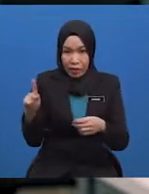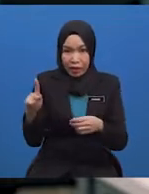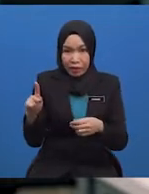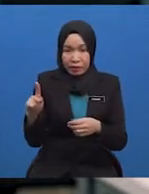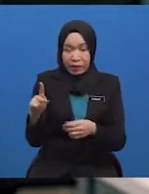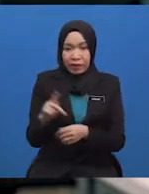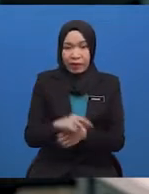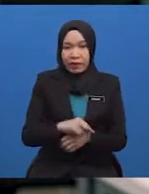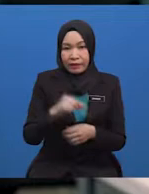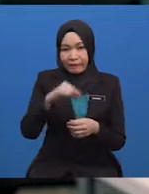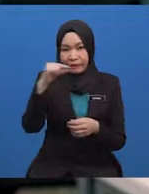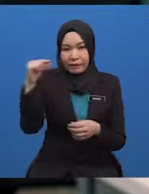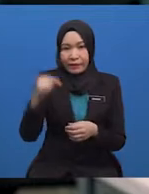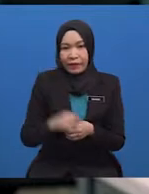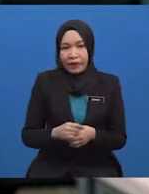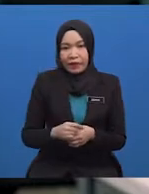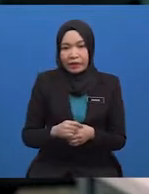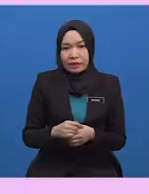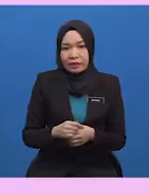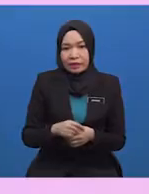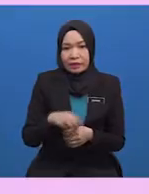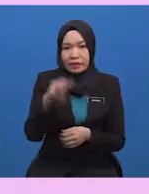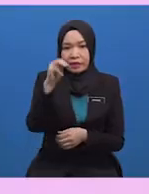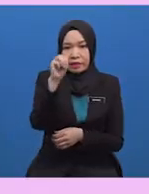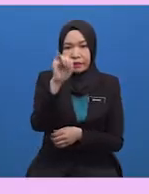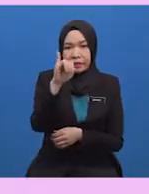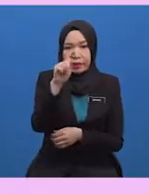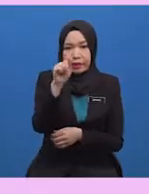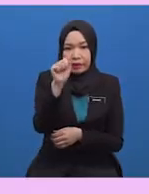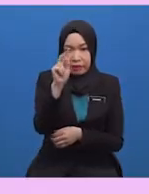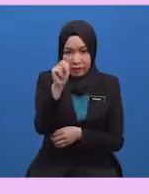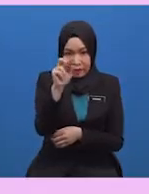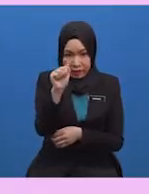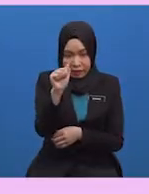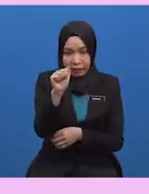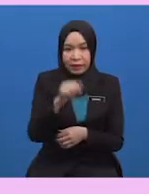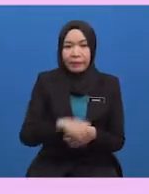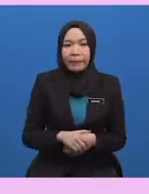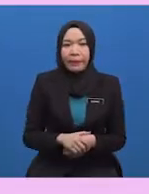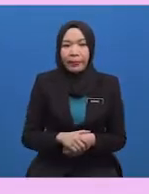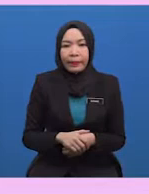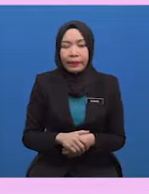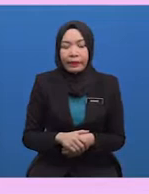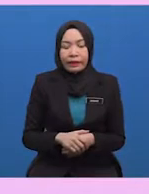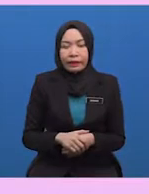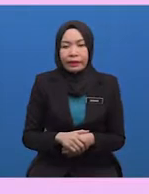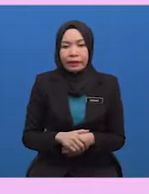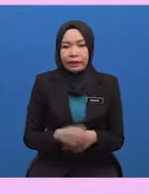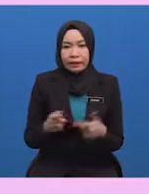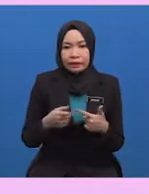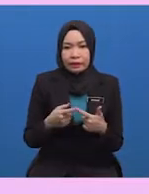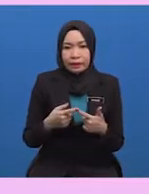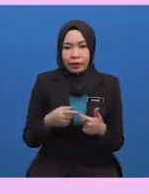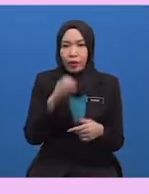gas karbon dioksida dan gas metana. Kedua, berlakunya pencemaran air. Pembuangan